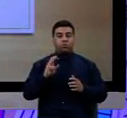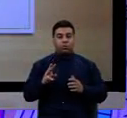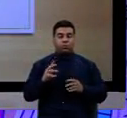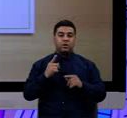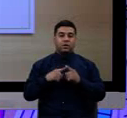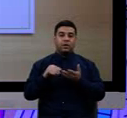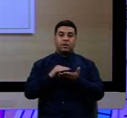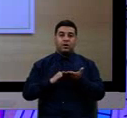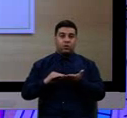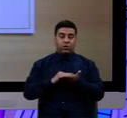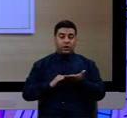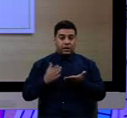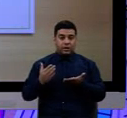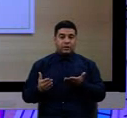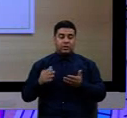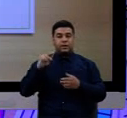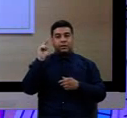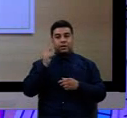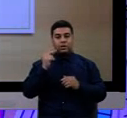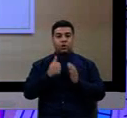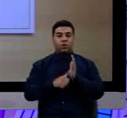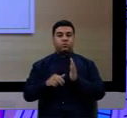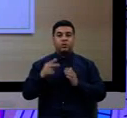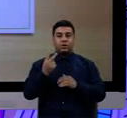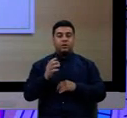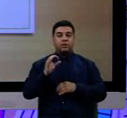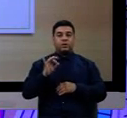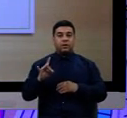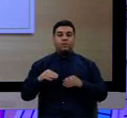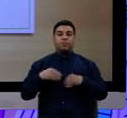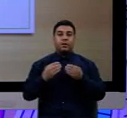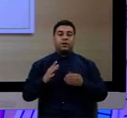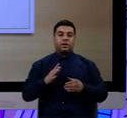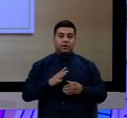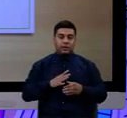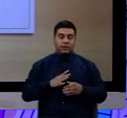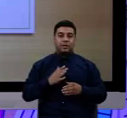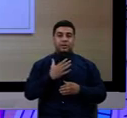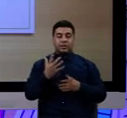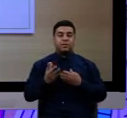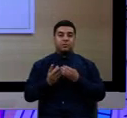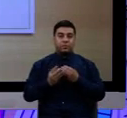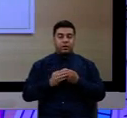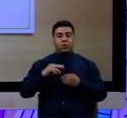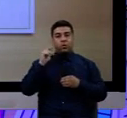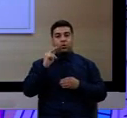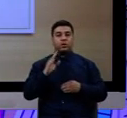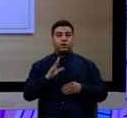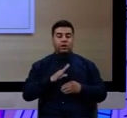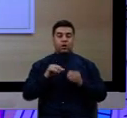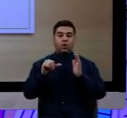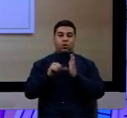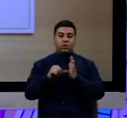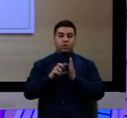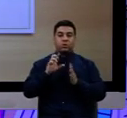bob yuzasidan takrorlash, ya'ni darslikning 62-chi sahifasida berilgan siz bilan